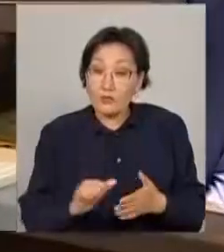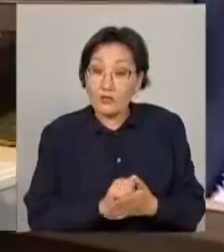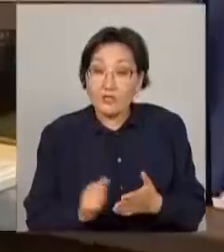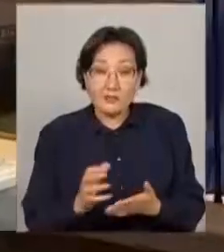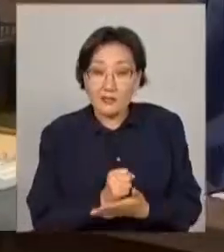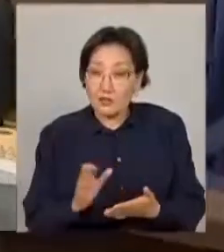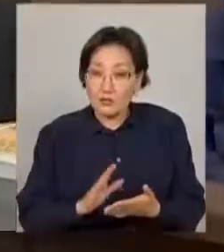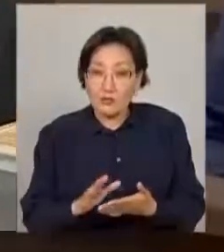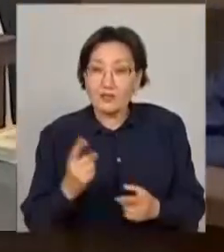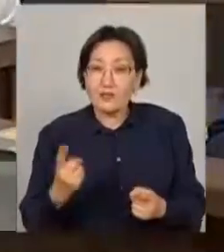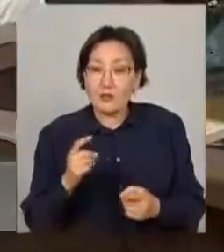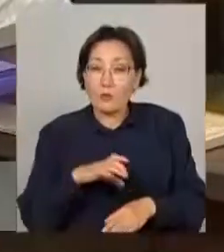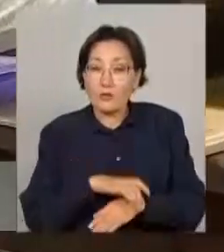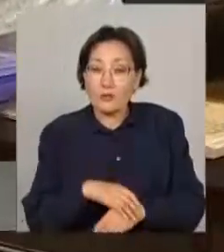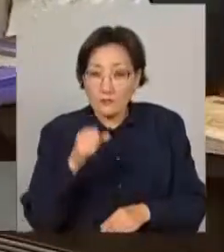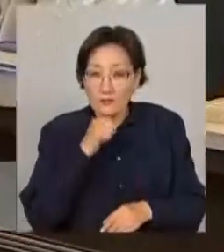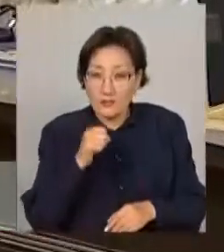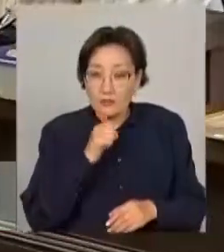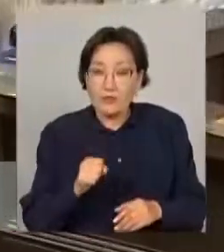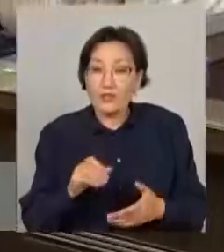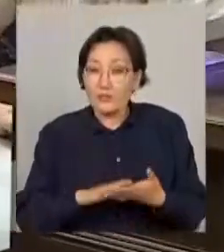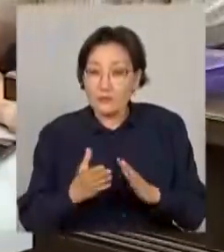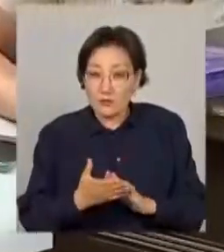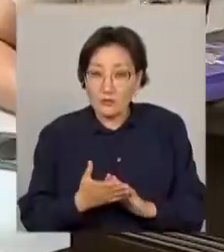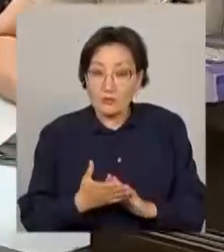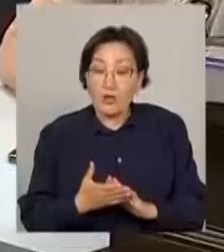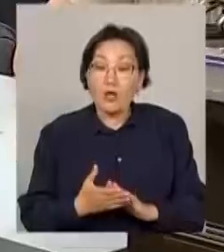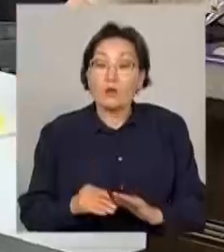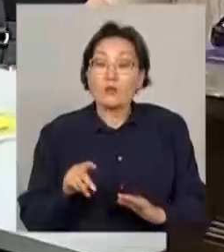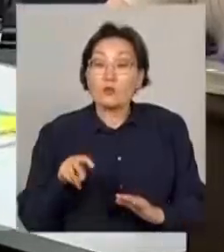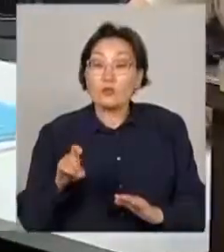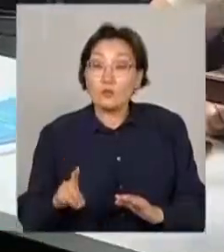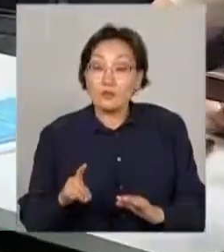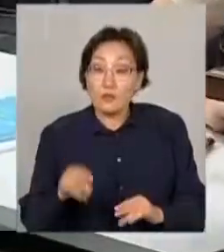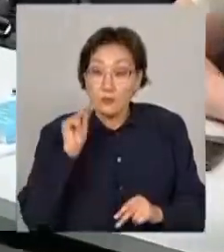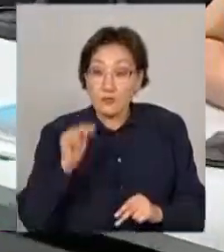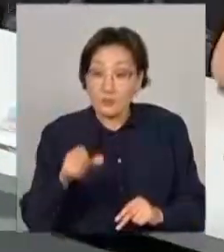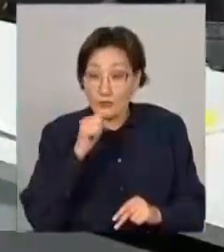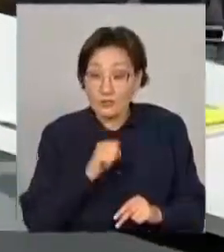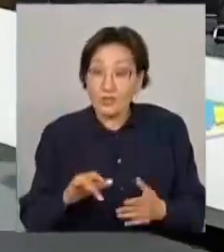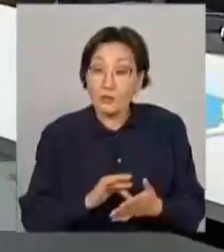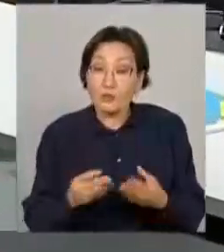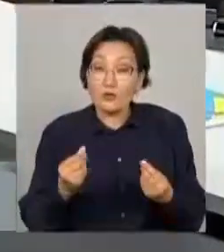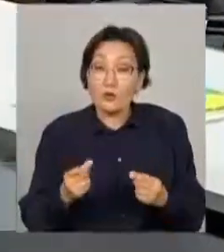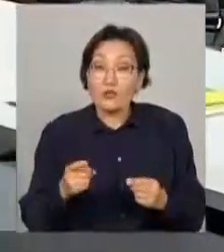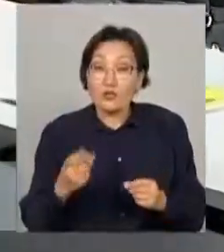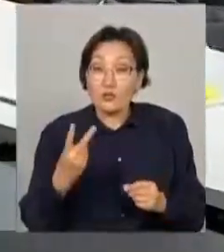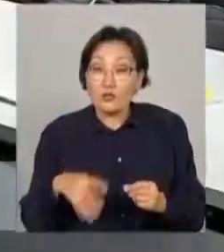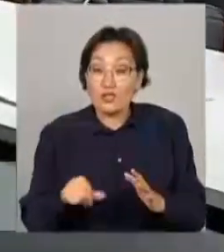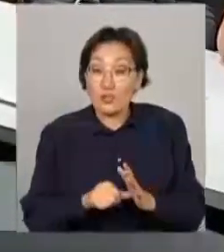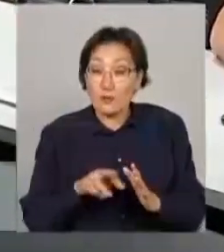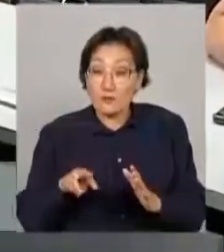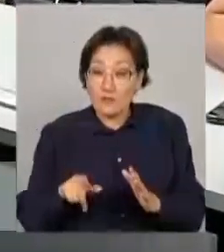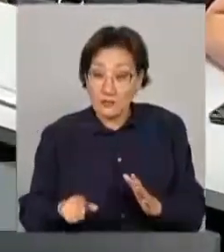акте не нашел Ни одного факта о хищениях или сговоре напомню арстанбека мухамедюлу обвиняют в хищении бюджетных средств на 146